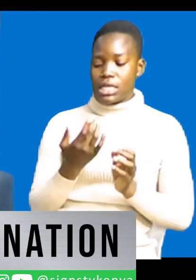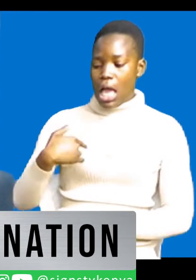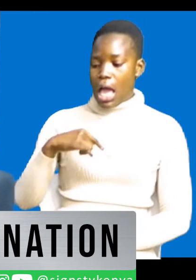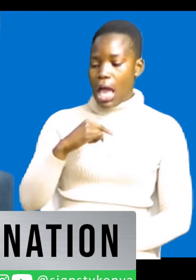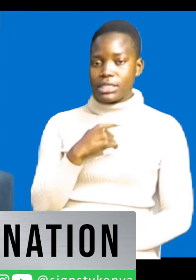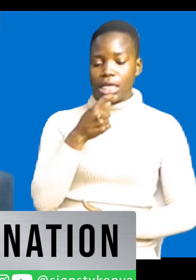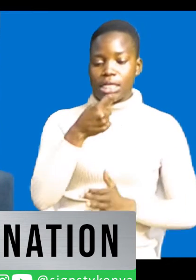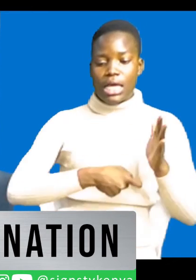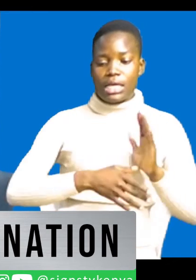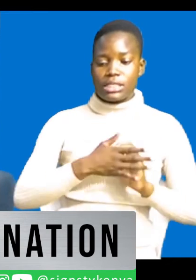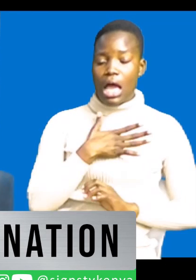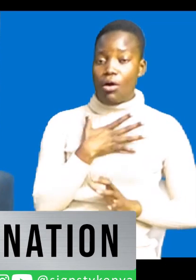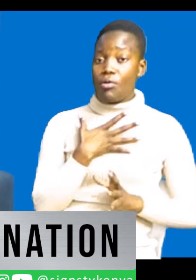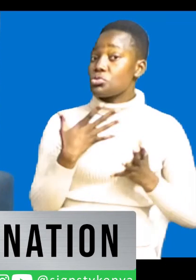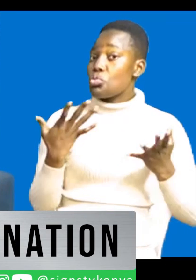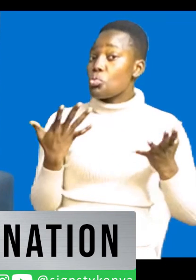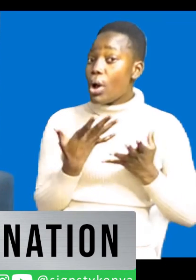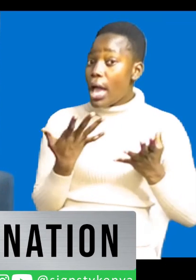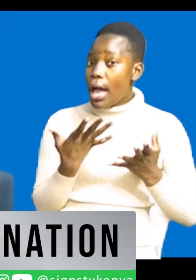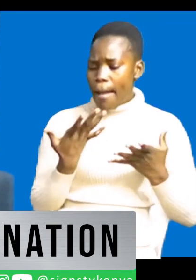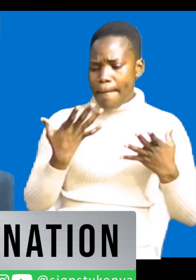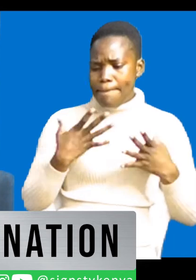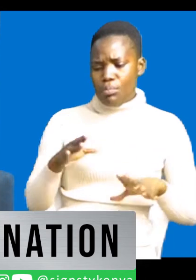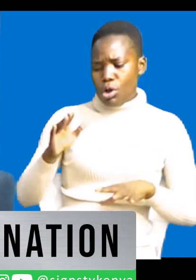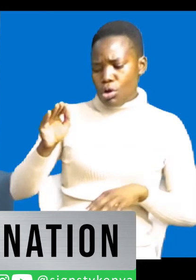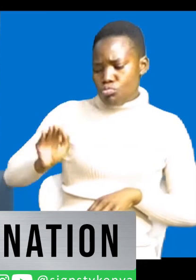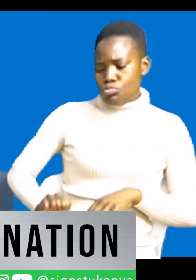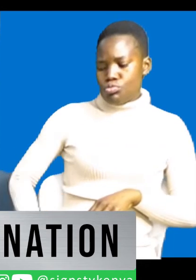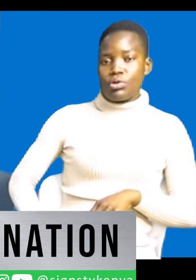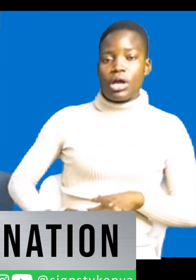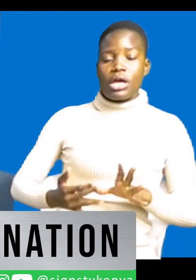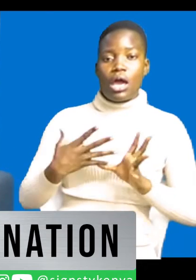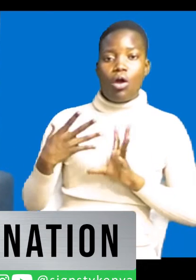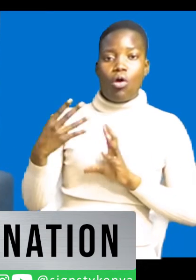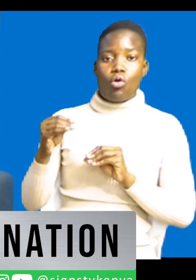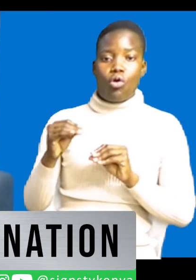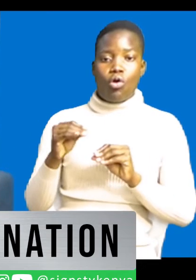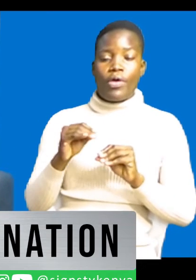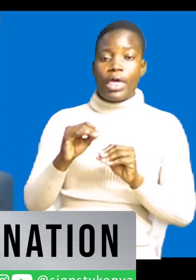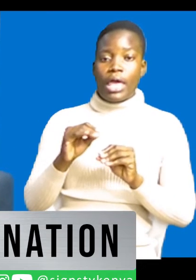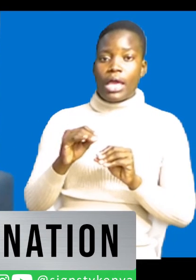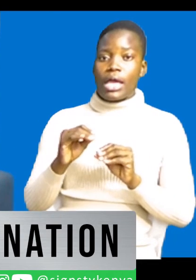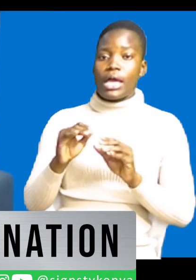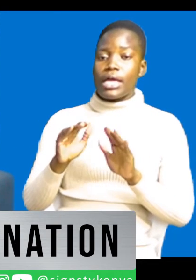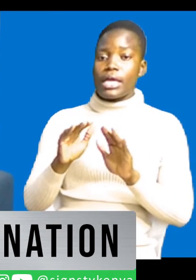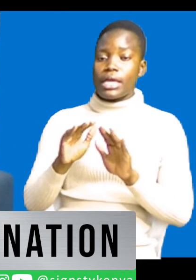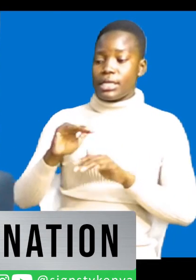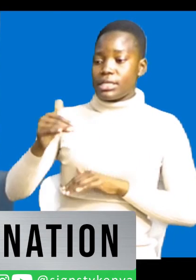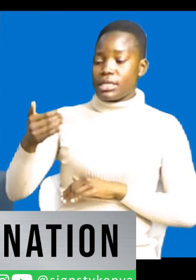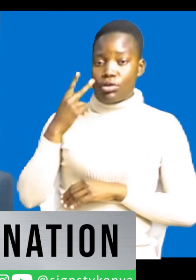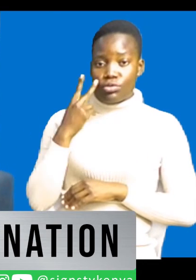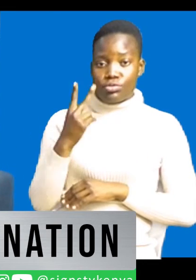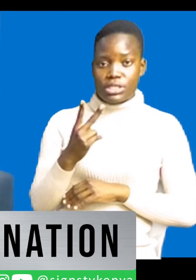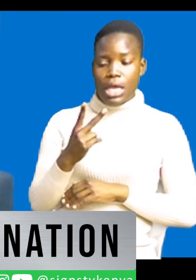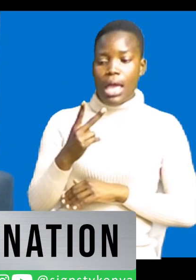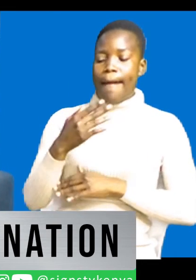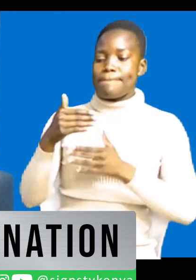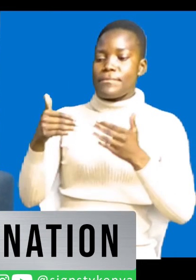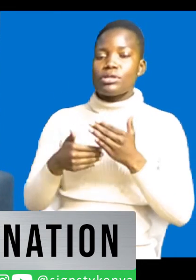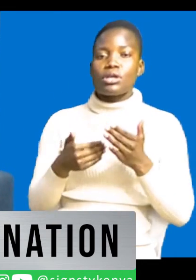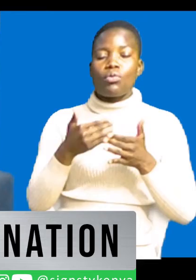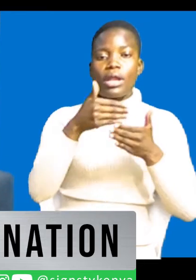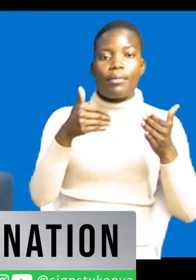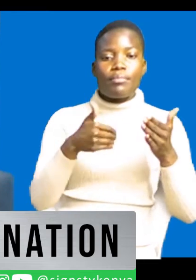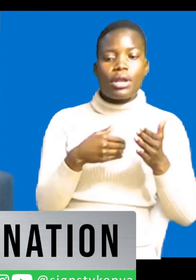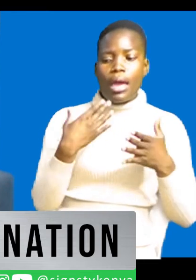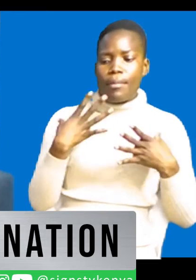Sisi tax yetu inaendanga wapi? Kwa mifuko ya watu. Sai enda town uone vile buildings zinakuwa erected every day. Where are